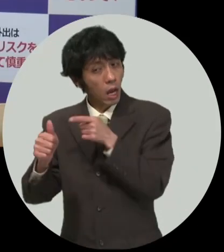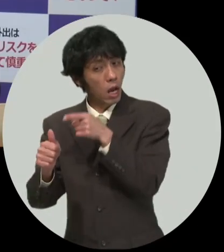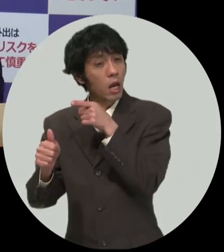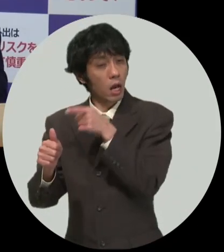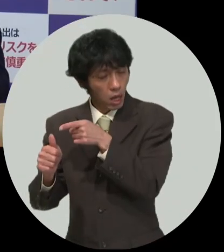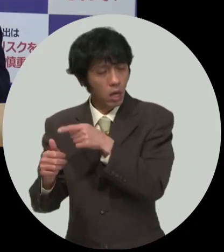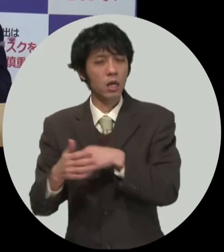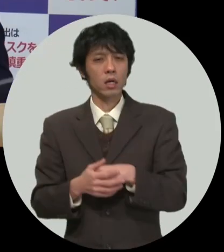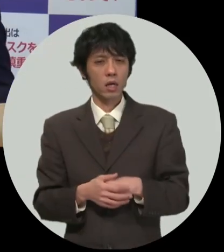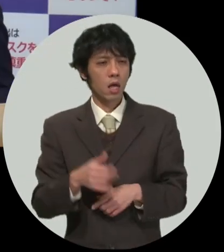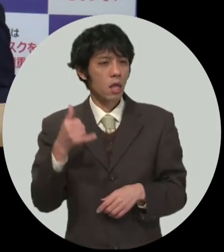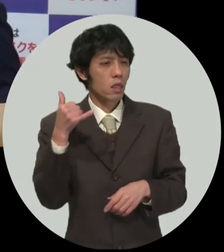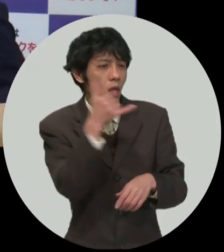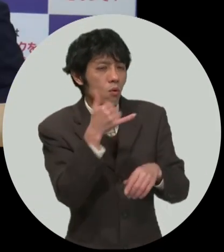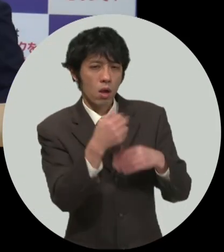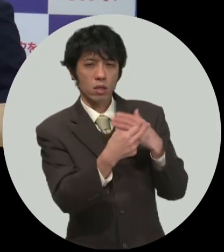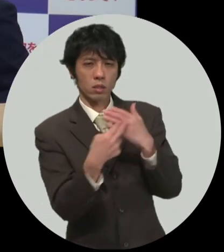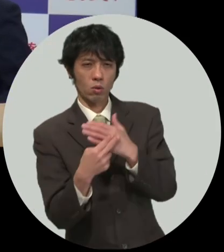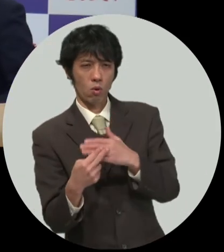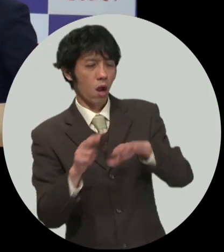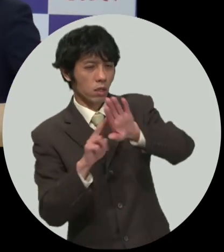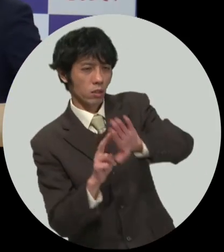電話診療オンライン診療をするということで、